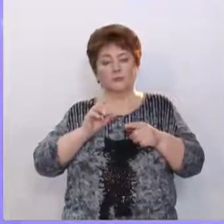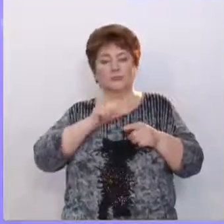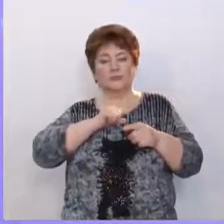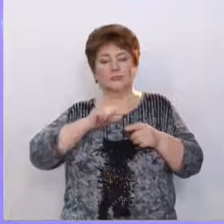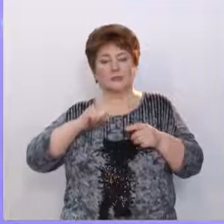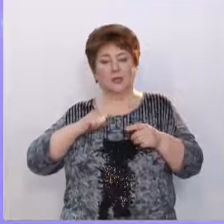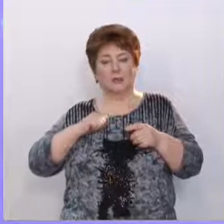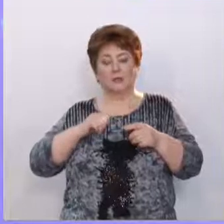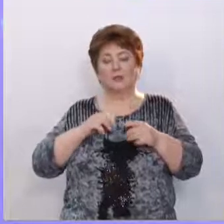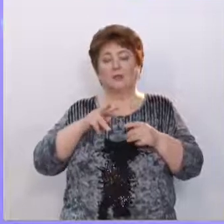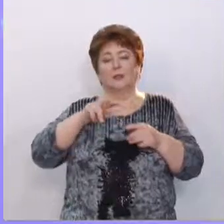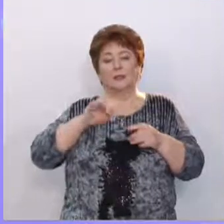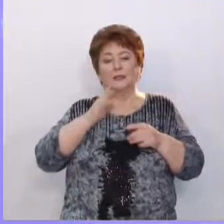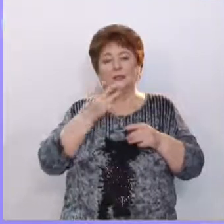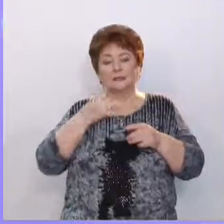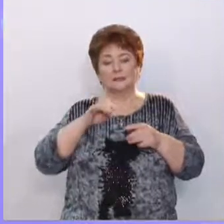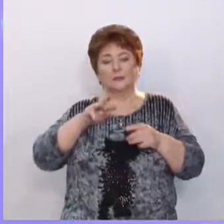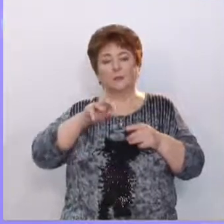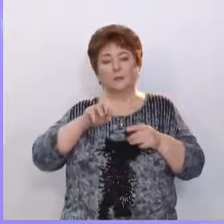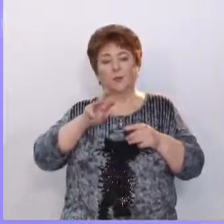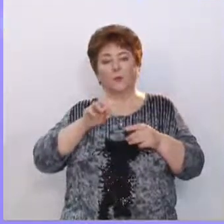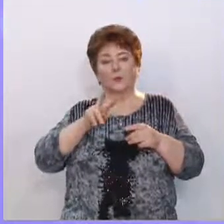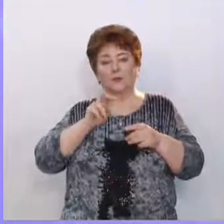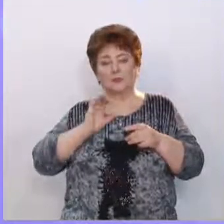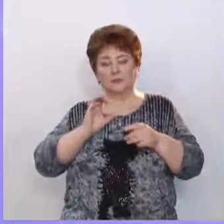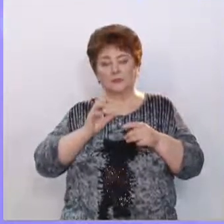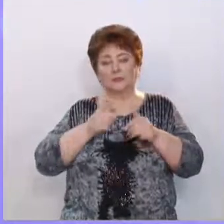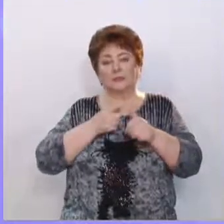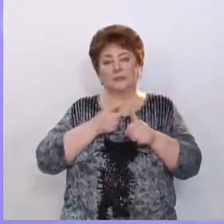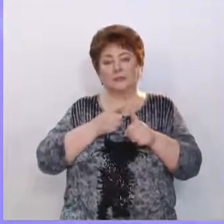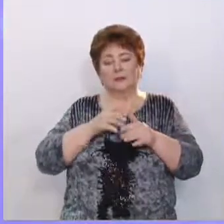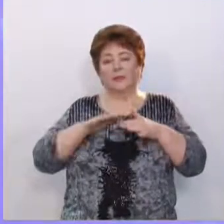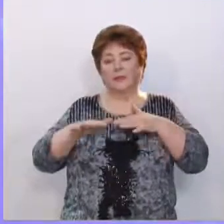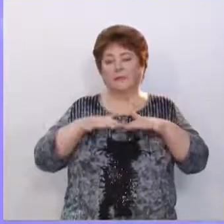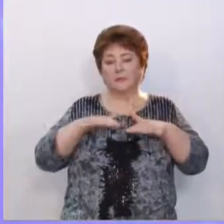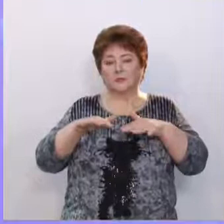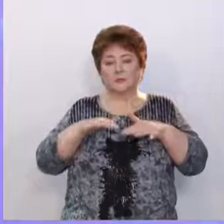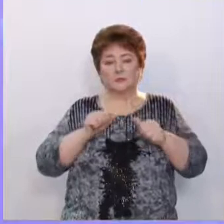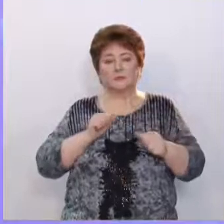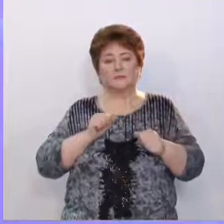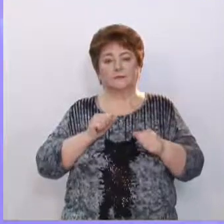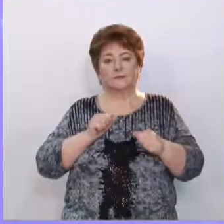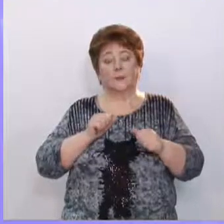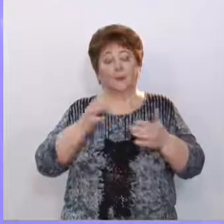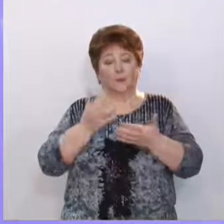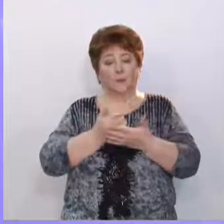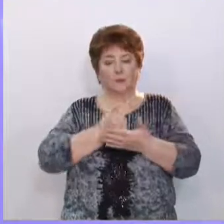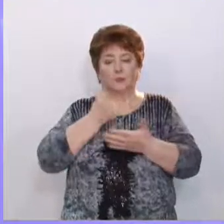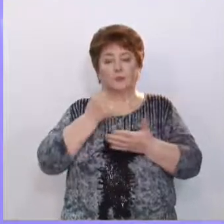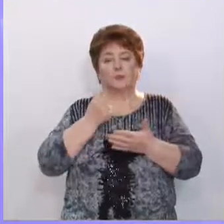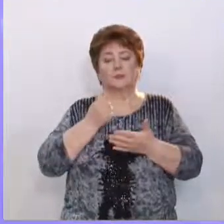«сам», и латинского «mobilis», означающего «движущийся». Вот и